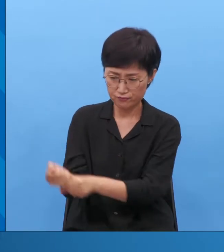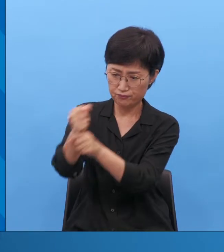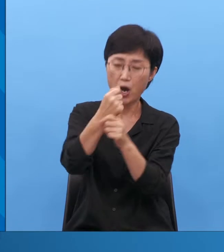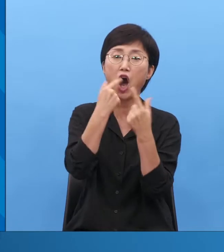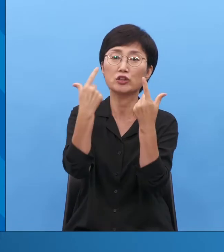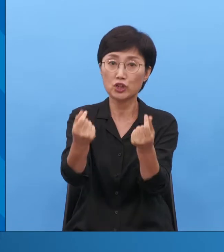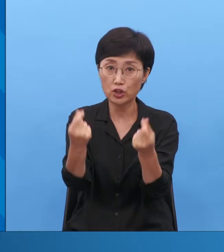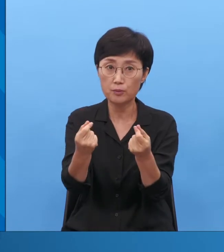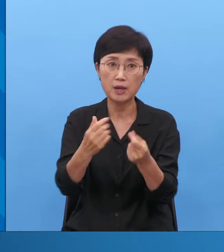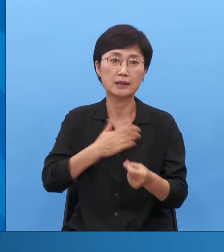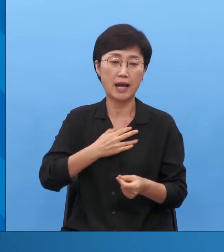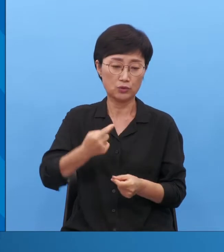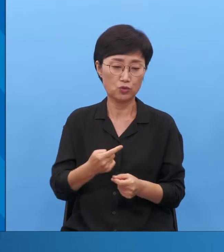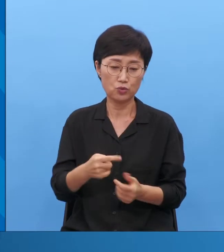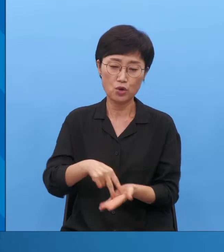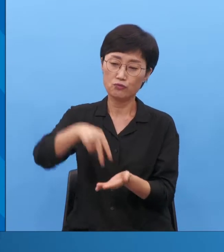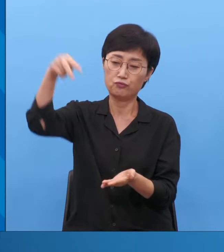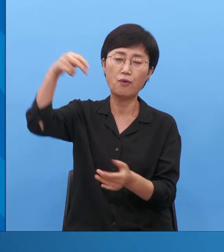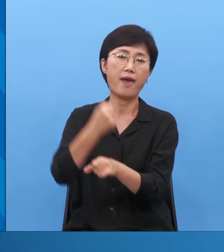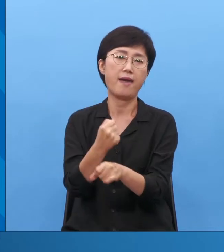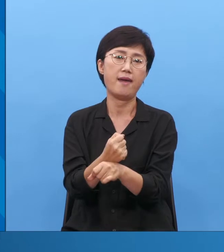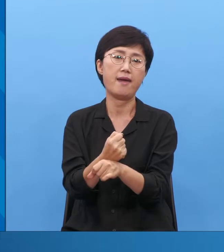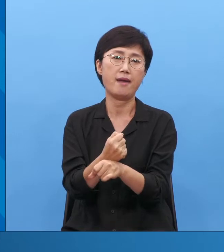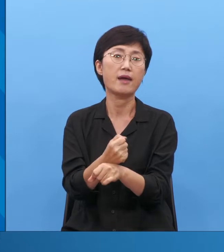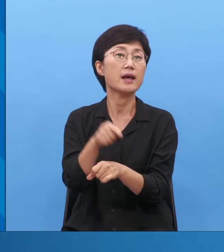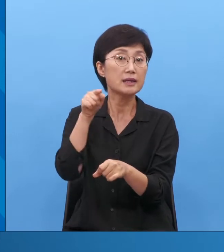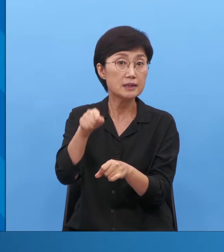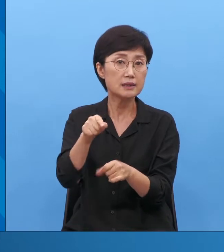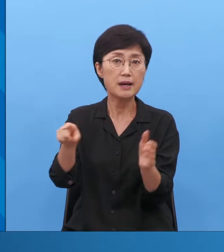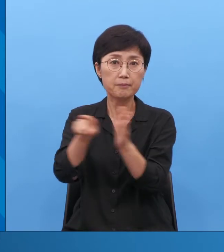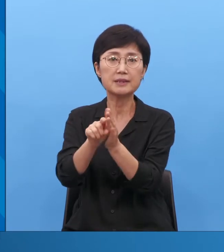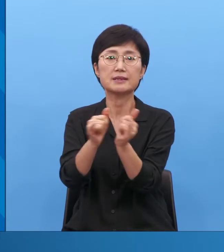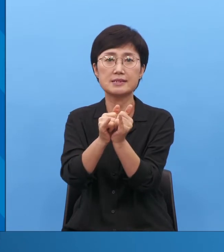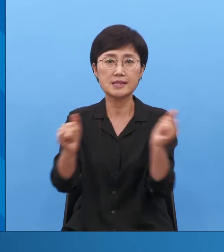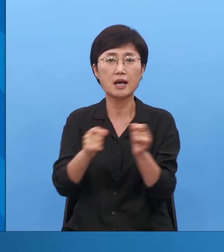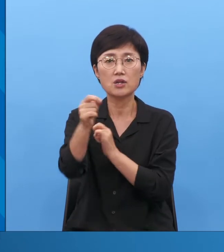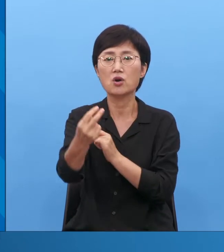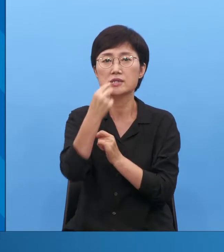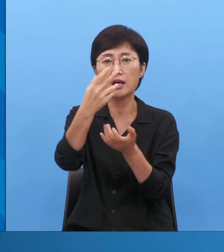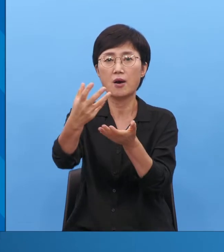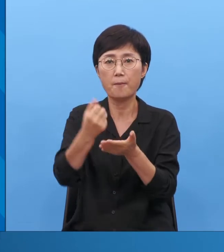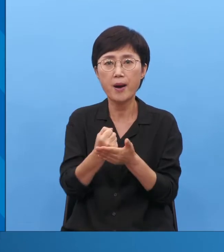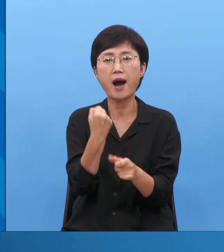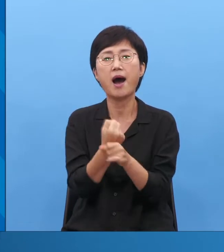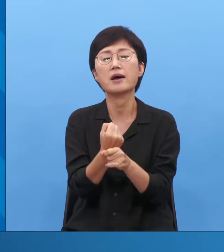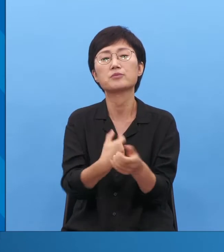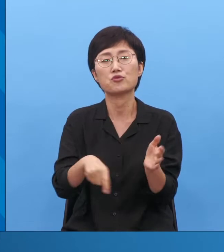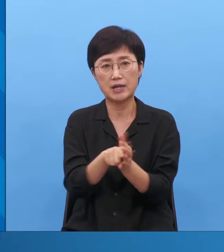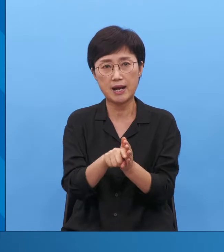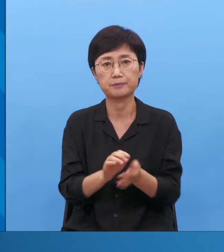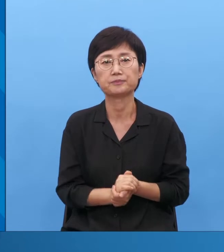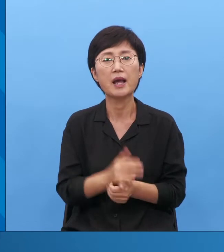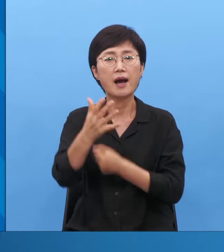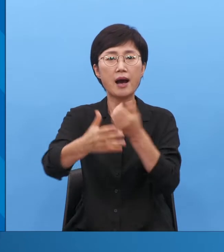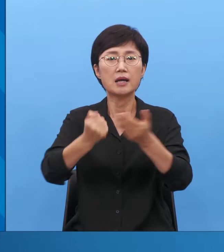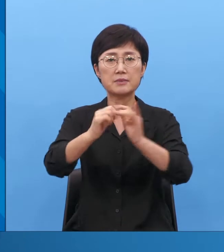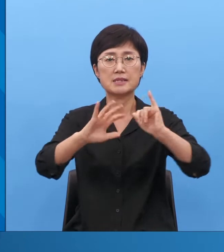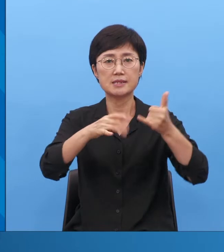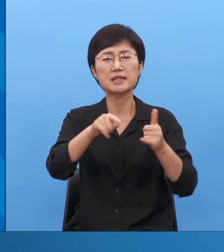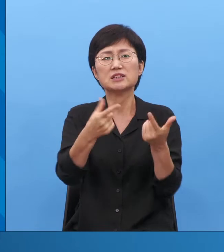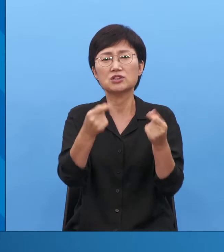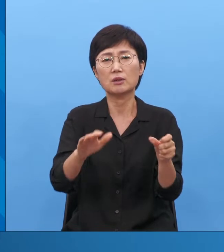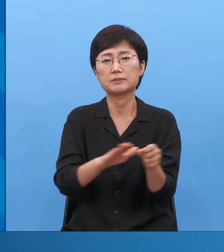같이 인자도 들려야 하리니 이는 그를 믿는 자마다 영생을 얻게 하려 하심이니라.